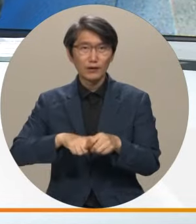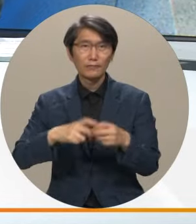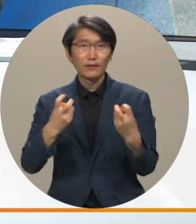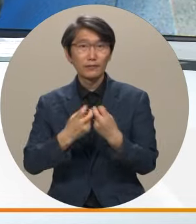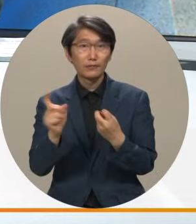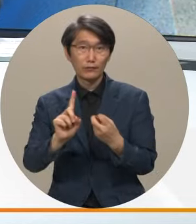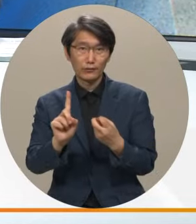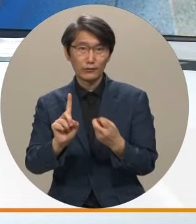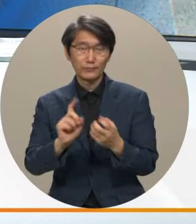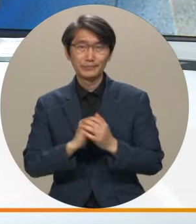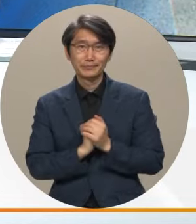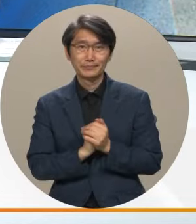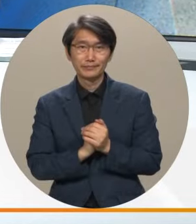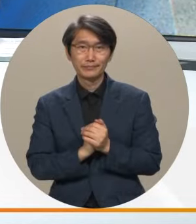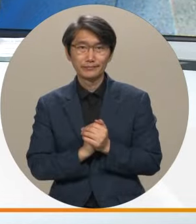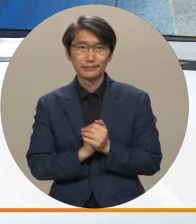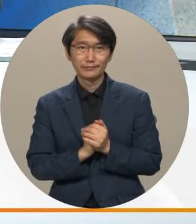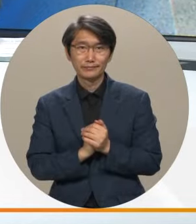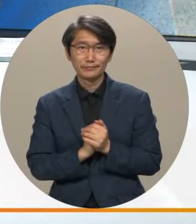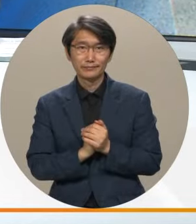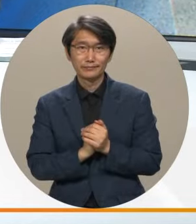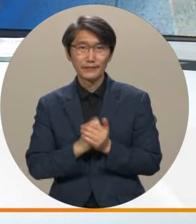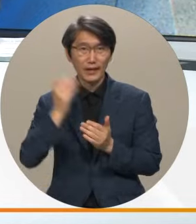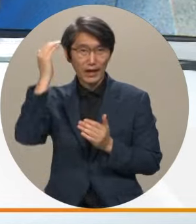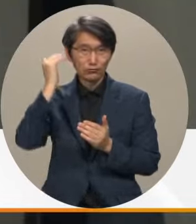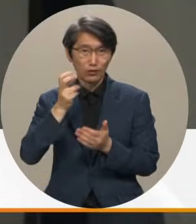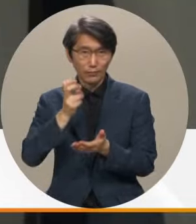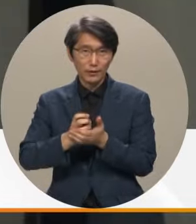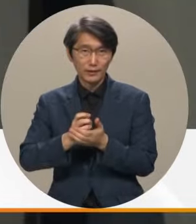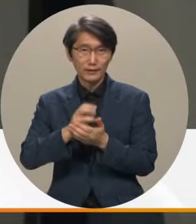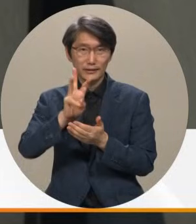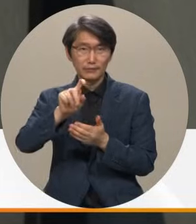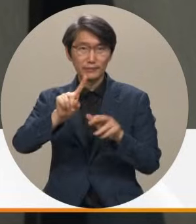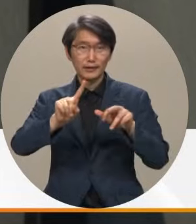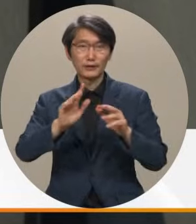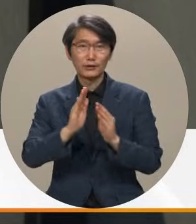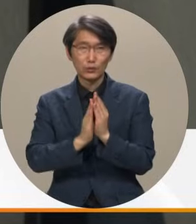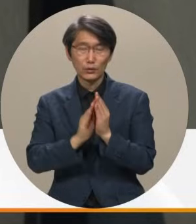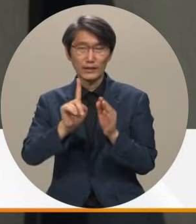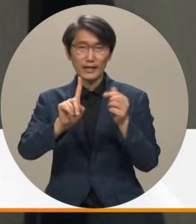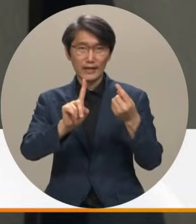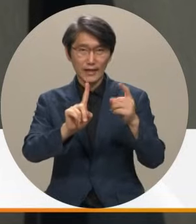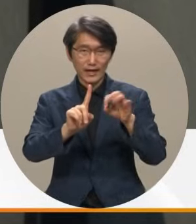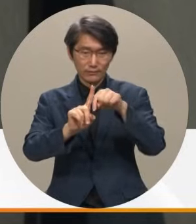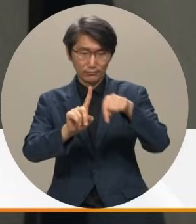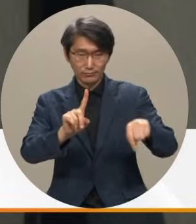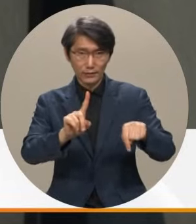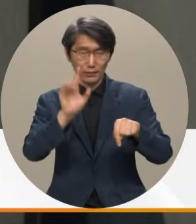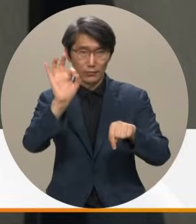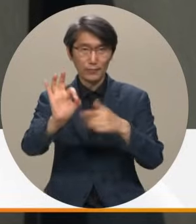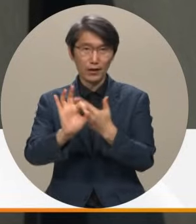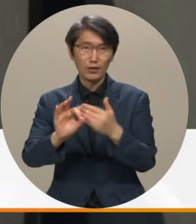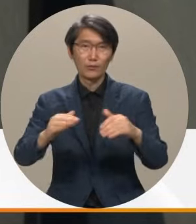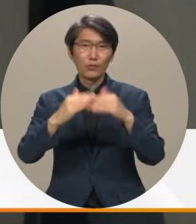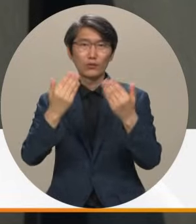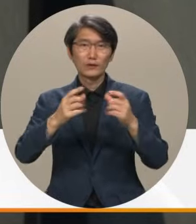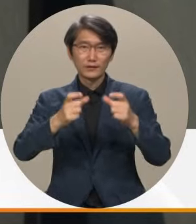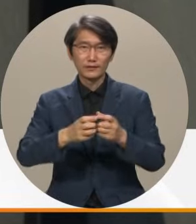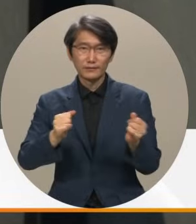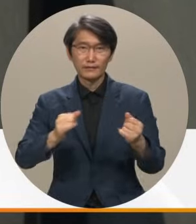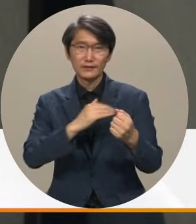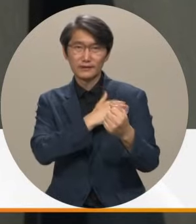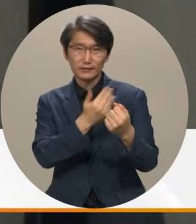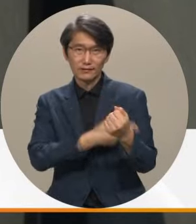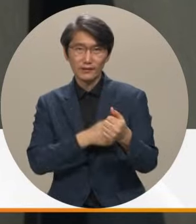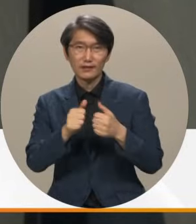어떻게 실현하실지도 궁금한데요. 예, 우리나라 헌법 제31조 1항을 보면 모든 국민은 능력에